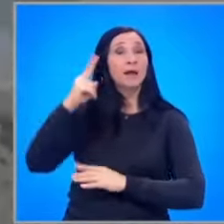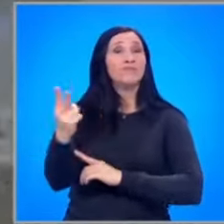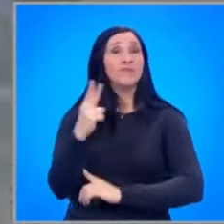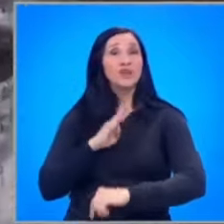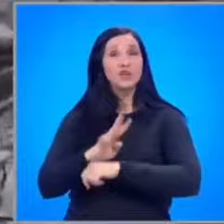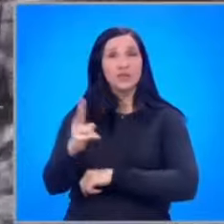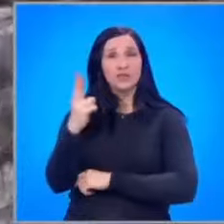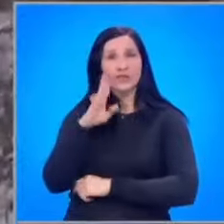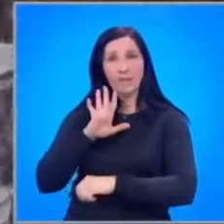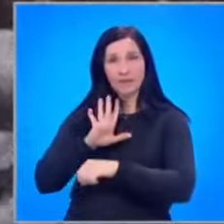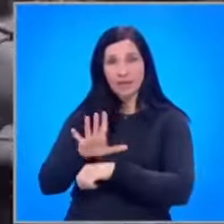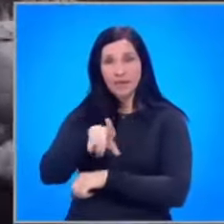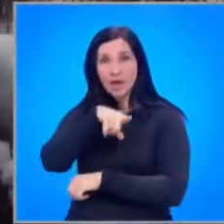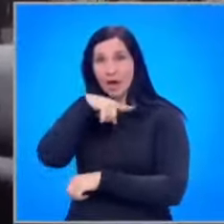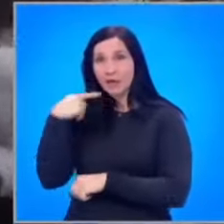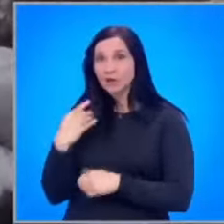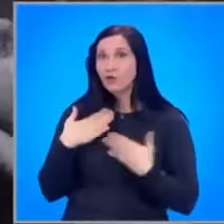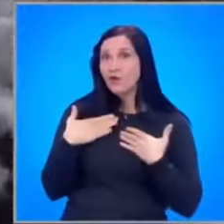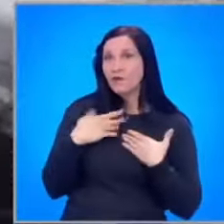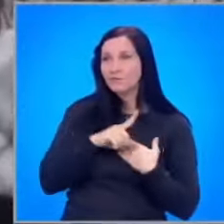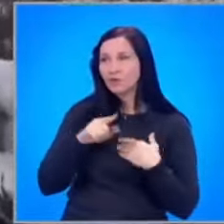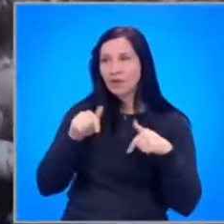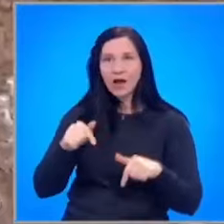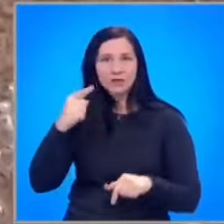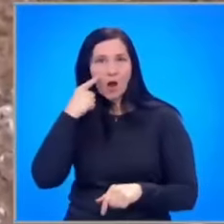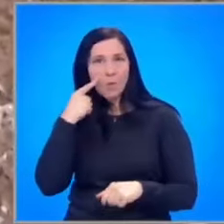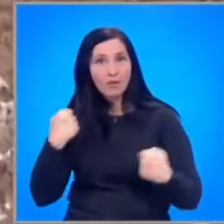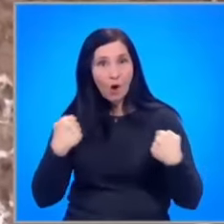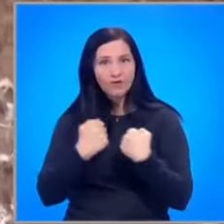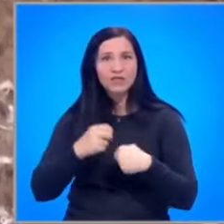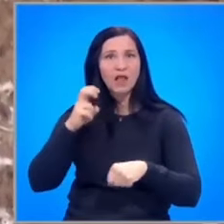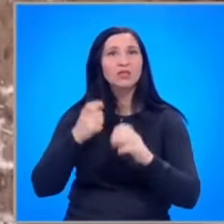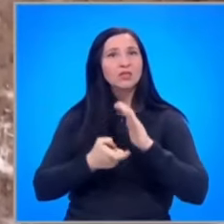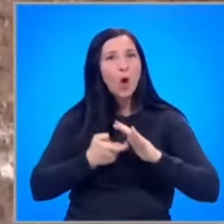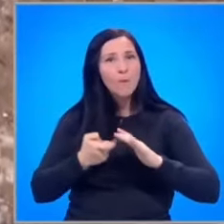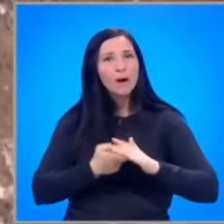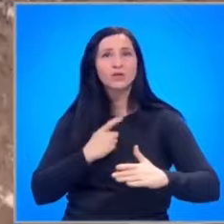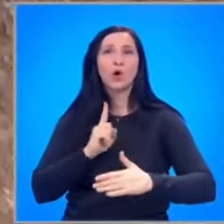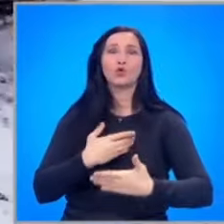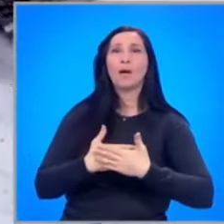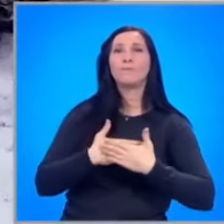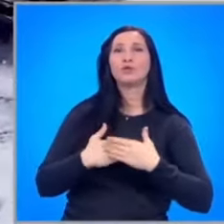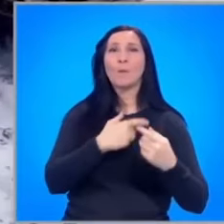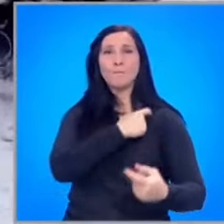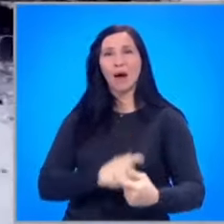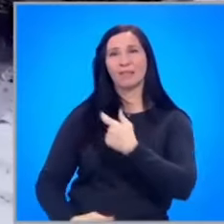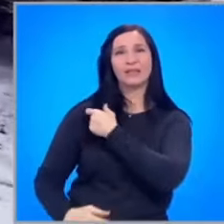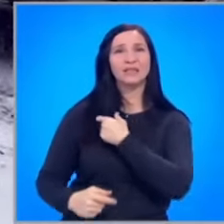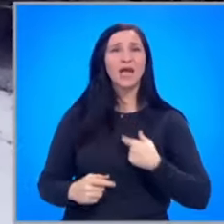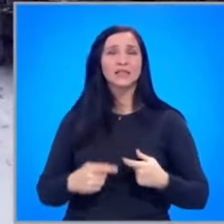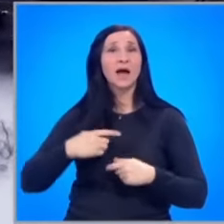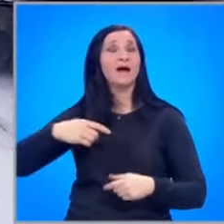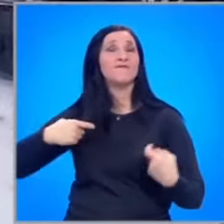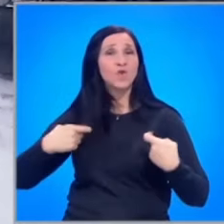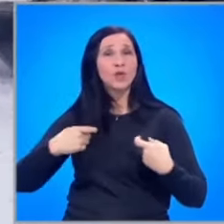2014-2015 година. Рискове произлизат от досегашния опит в конфликта в Донбас, който е по-близо до партизанска война. Подготовката на Киев